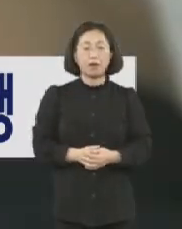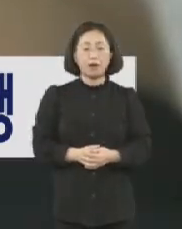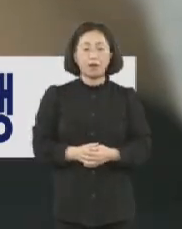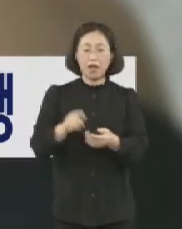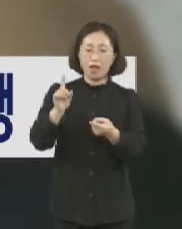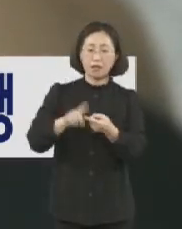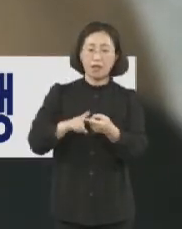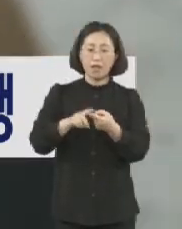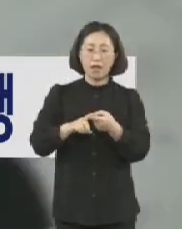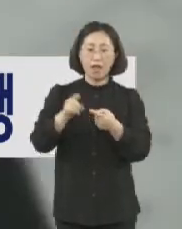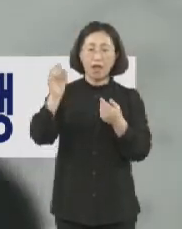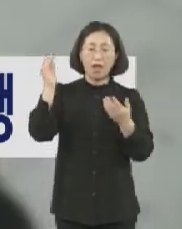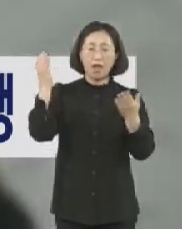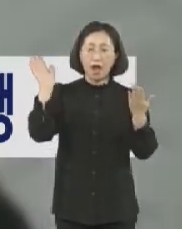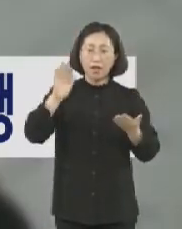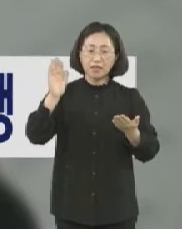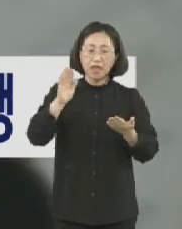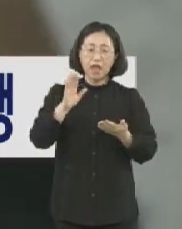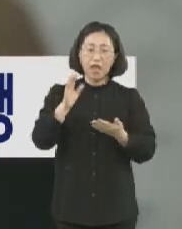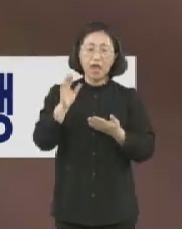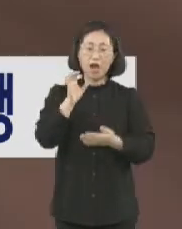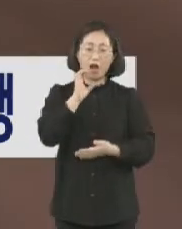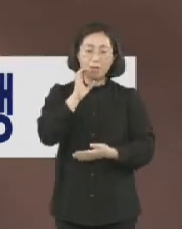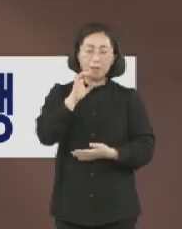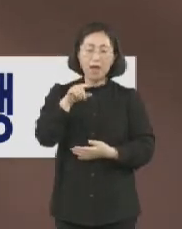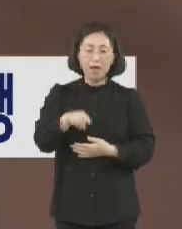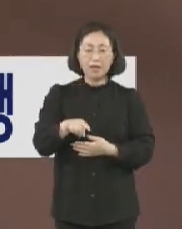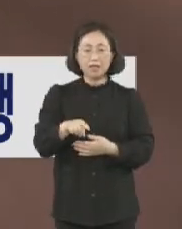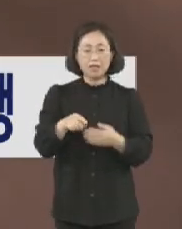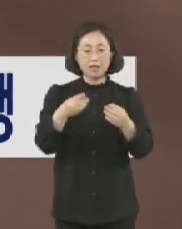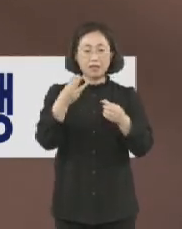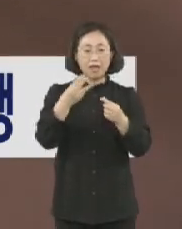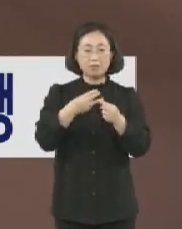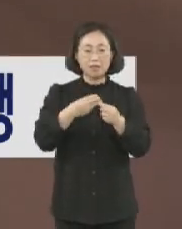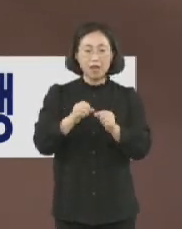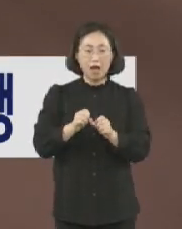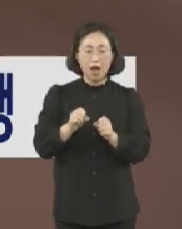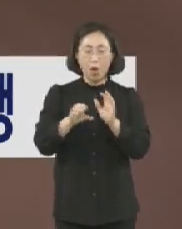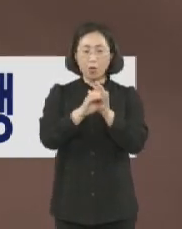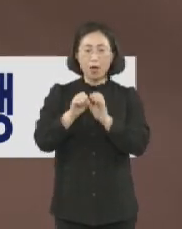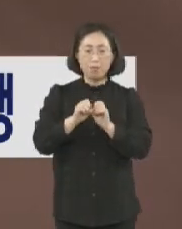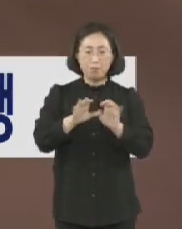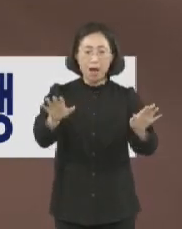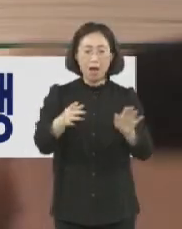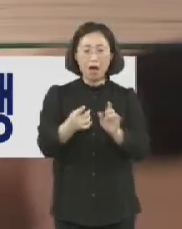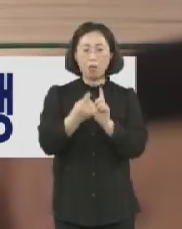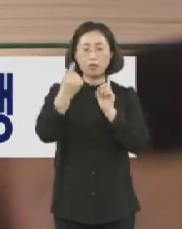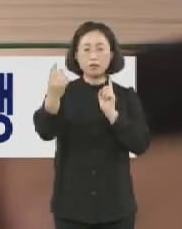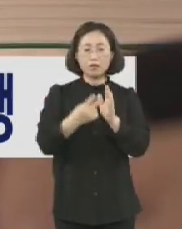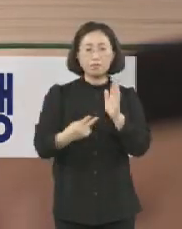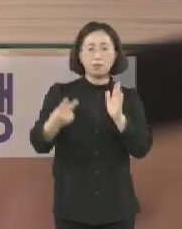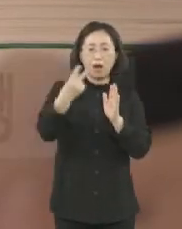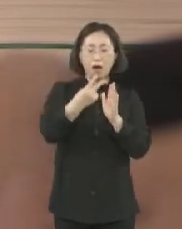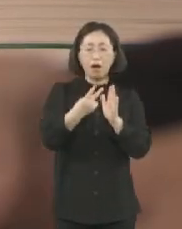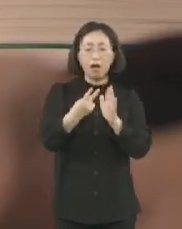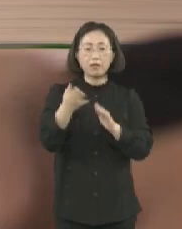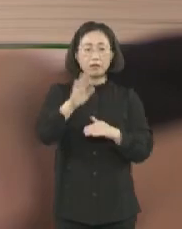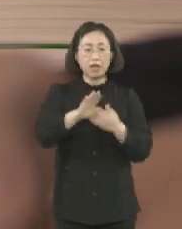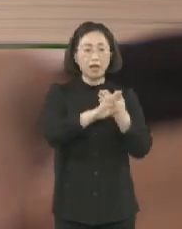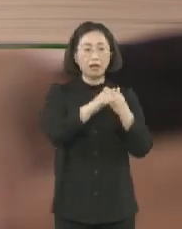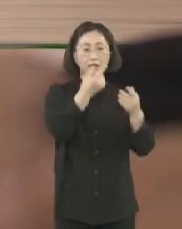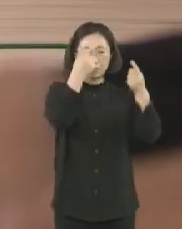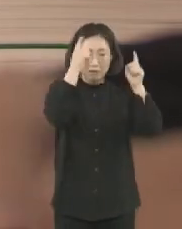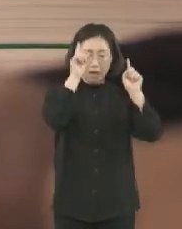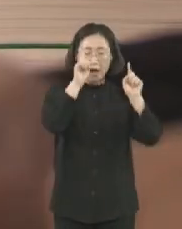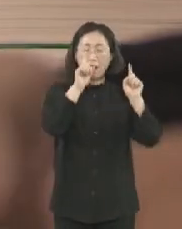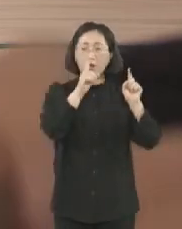이에 대학내 커뮤니티 공간 에는 3차 대 유행으로 거리도 기도 격상된 상태에서 다른 대학과 달리 대면 시험